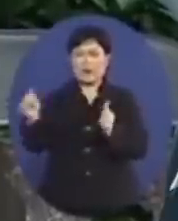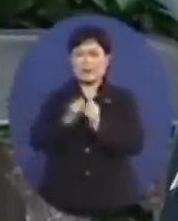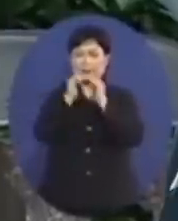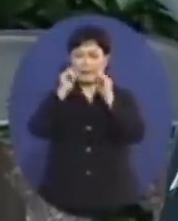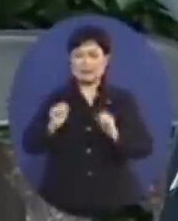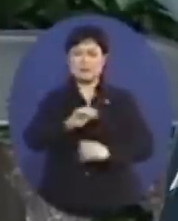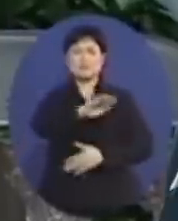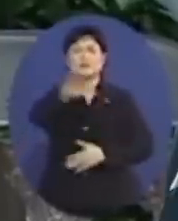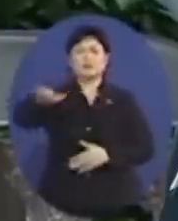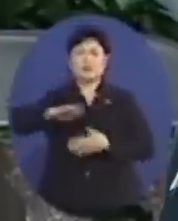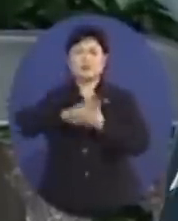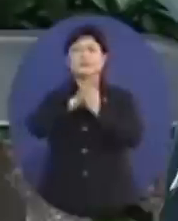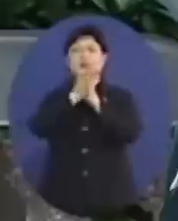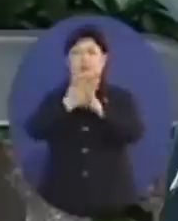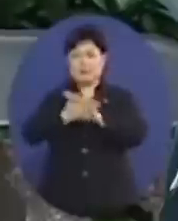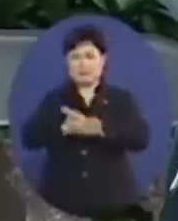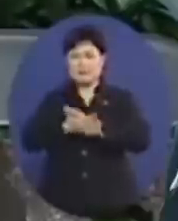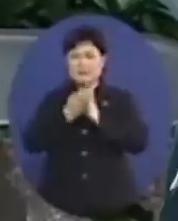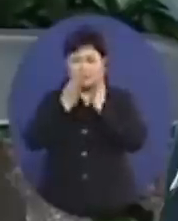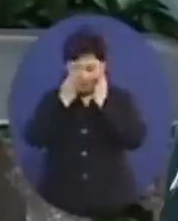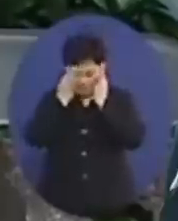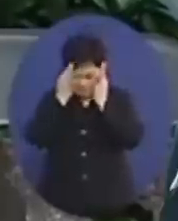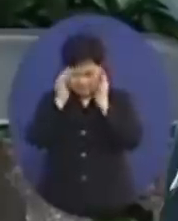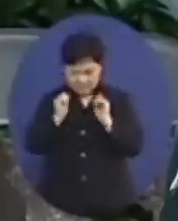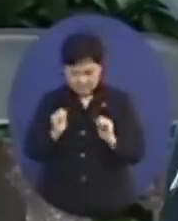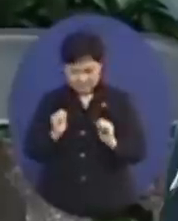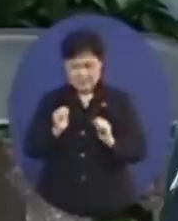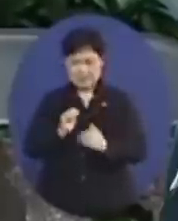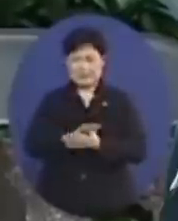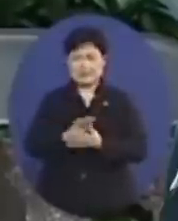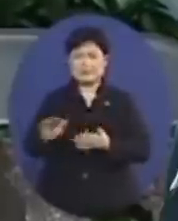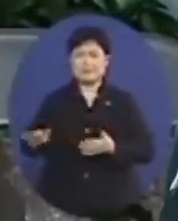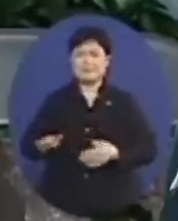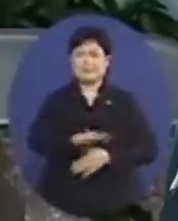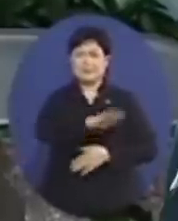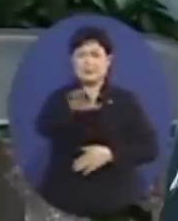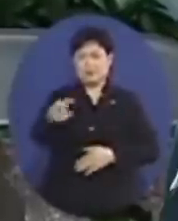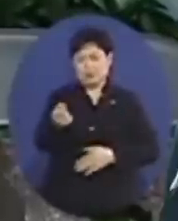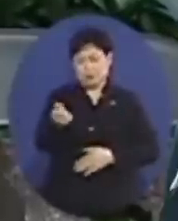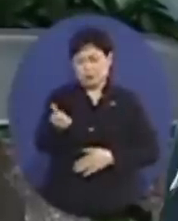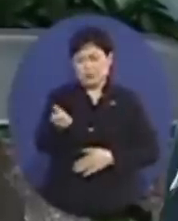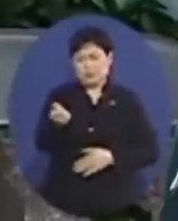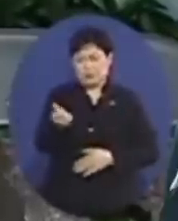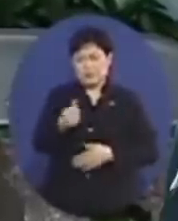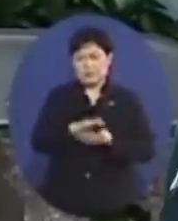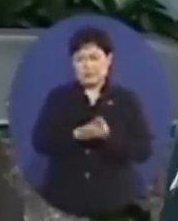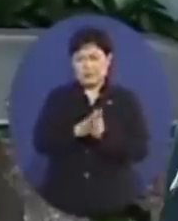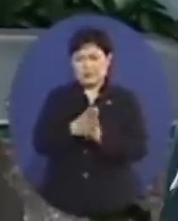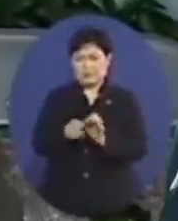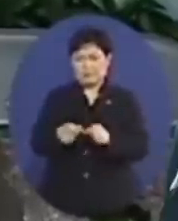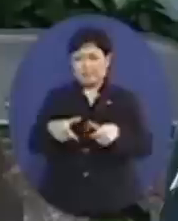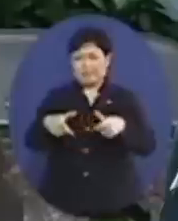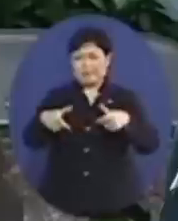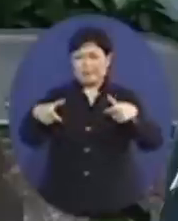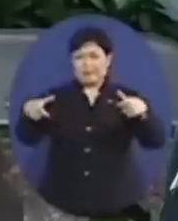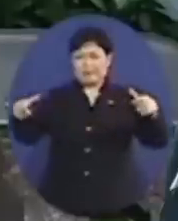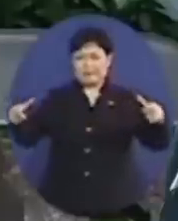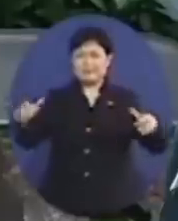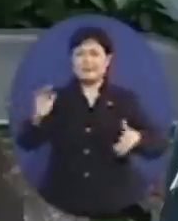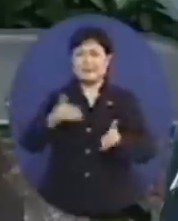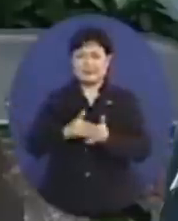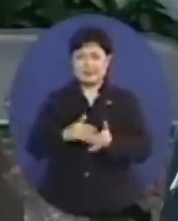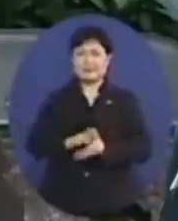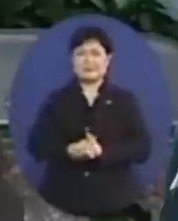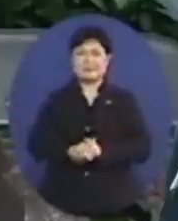우리를 변화시키려고 애를 쓰고 있습니다. 우리가 조금씩 조금씩 변화되어 가고 있는 것입니다.